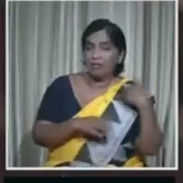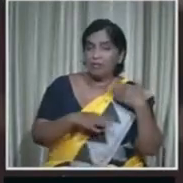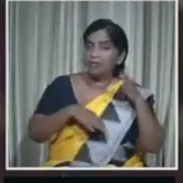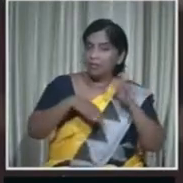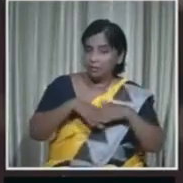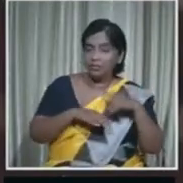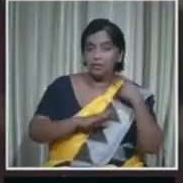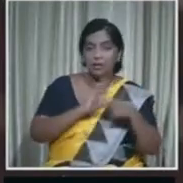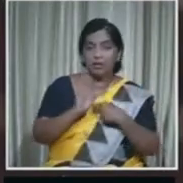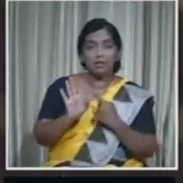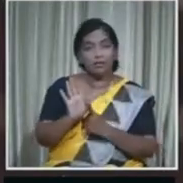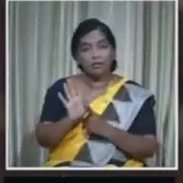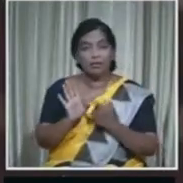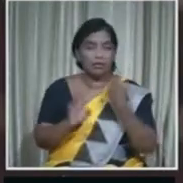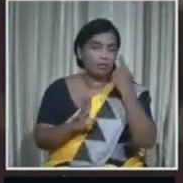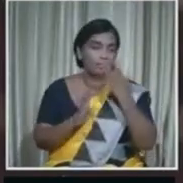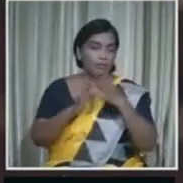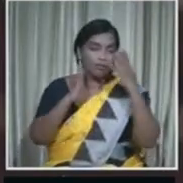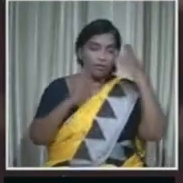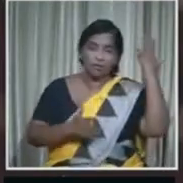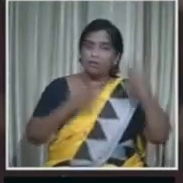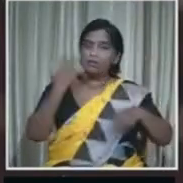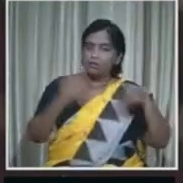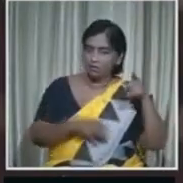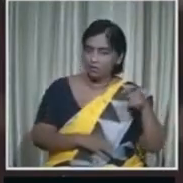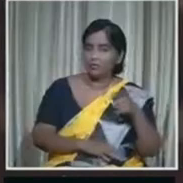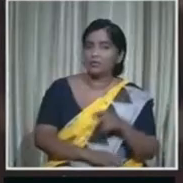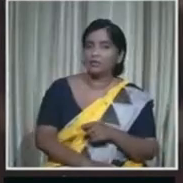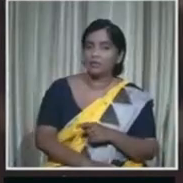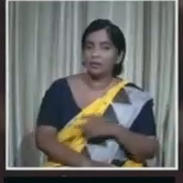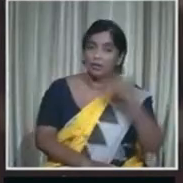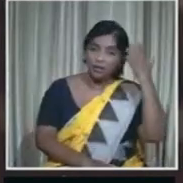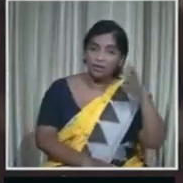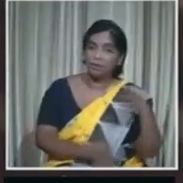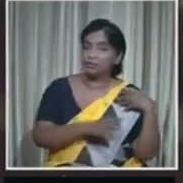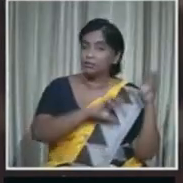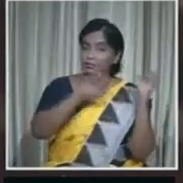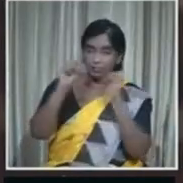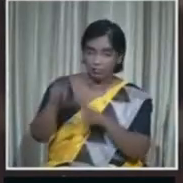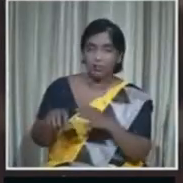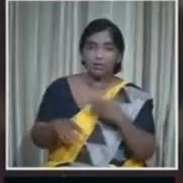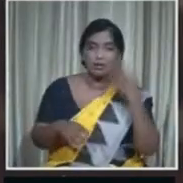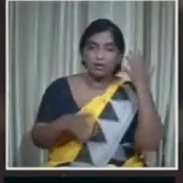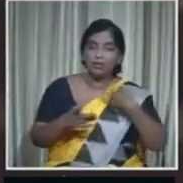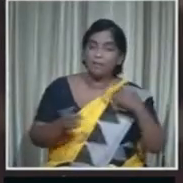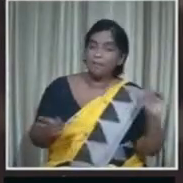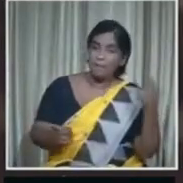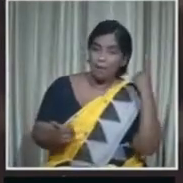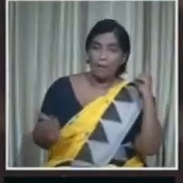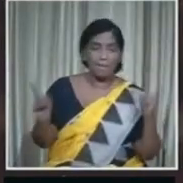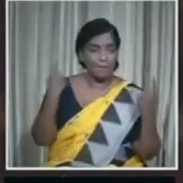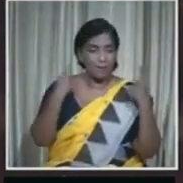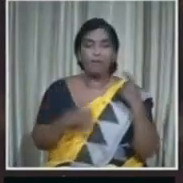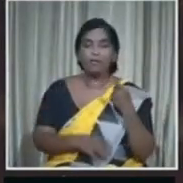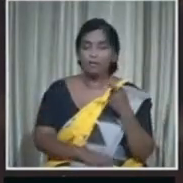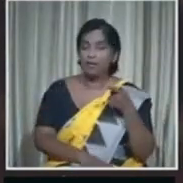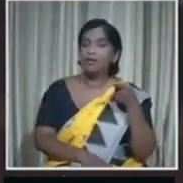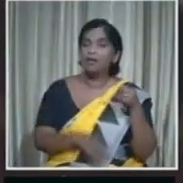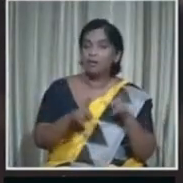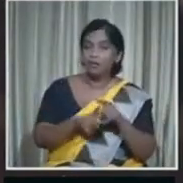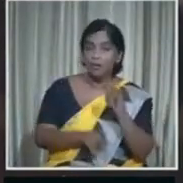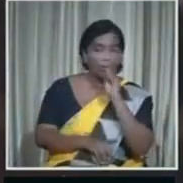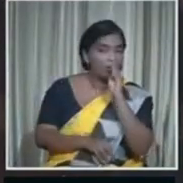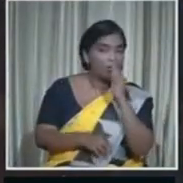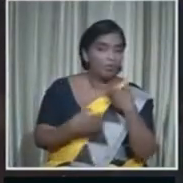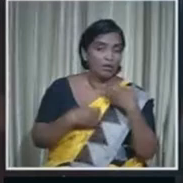රටේ තරුණයෝ දහස් ගණනක් මරුණා එදා. කනත්තර දෙක්කන් ගියේ. කනත්තර දැක්කුවා. ඒ පාප කර්මලින්